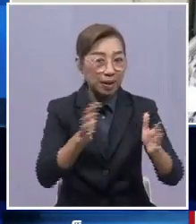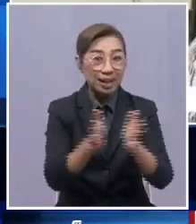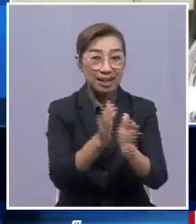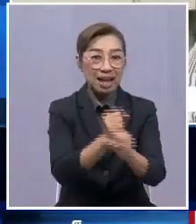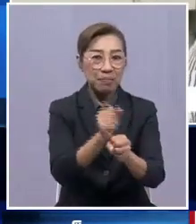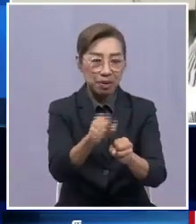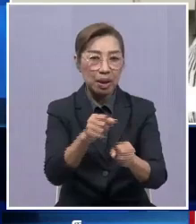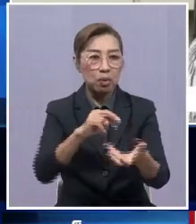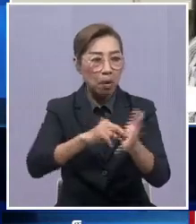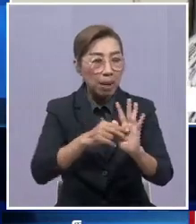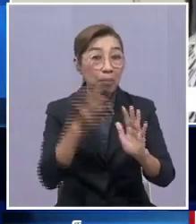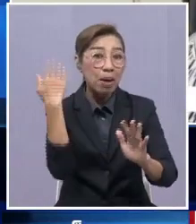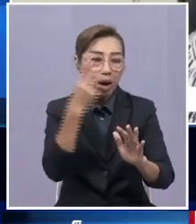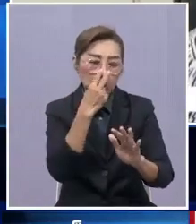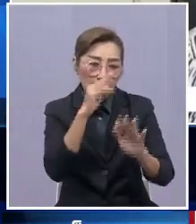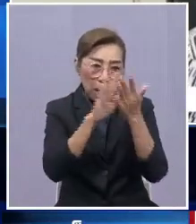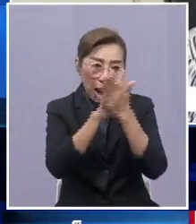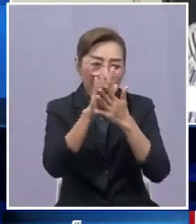เป็นรัฐบาลพรนึงเป็นฝ่ายค้านครานี้ต่างกันสิ้นเชิงเลยครับ